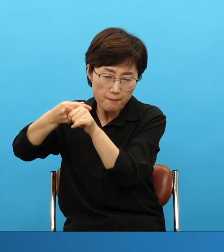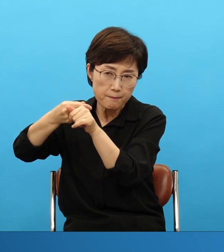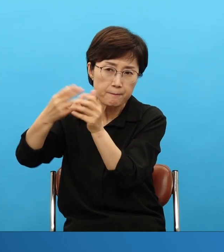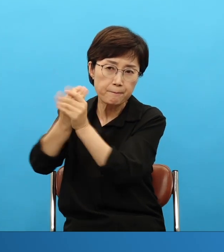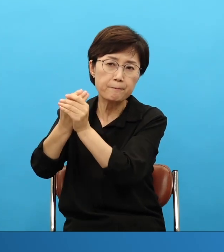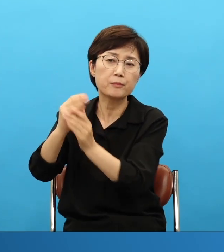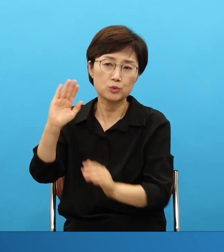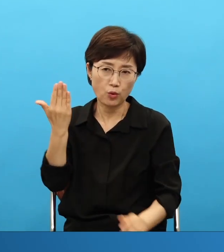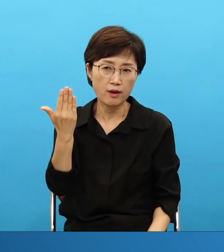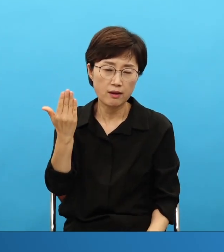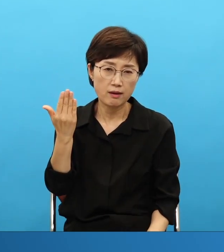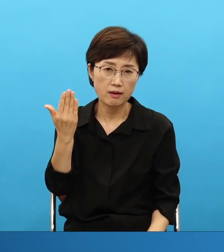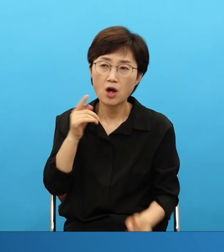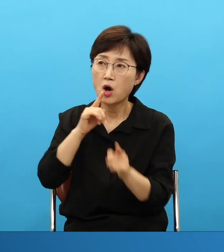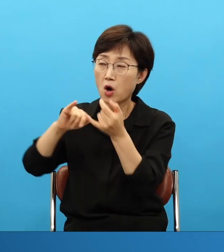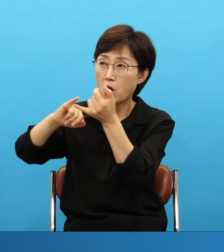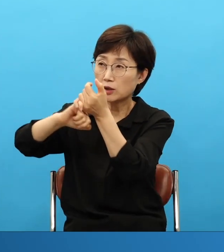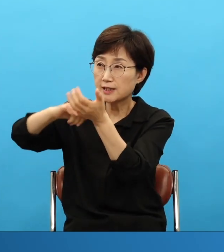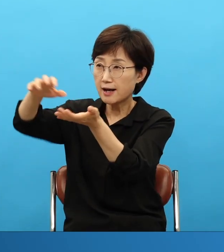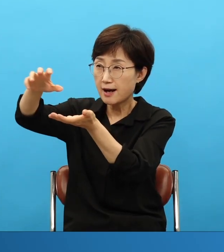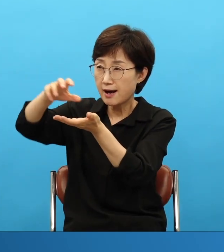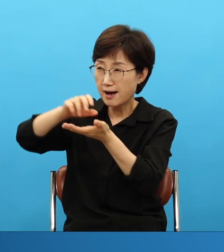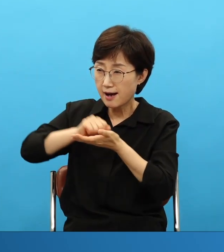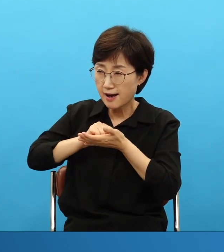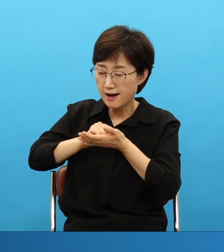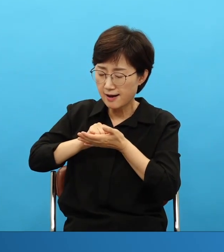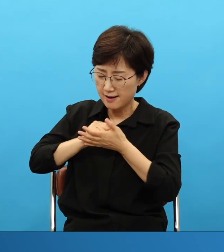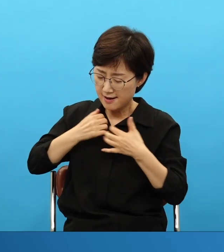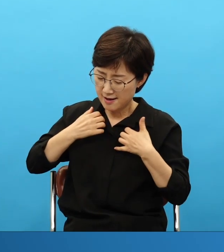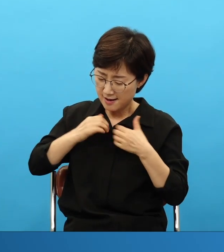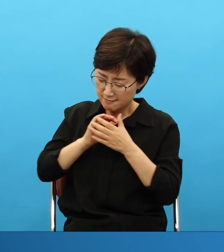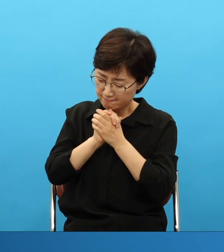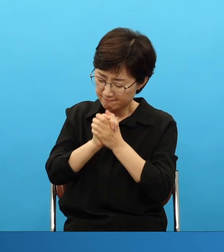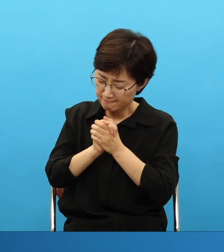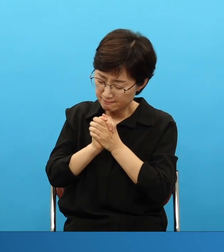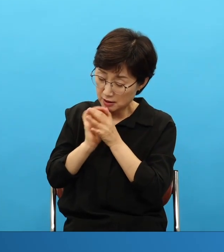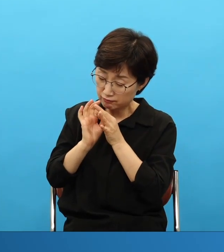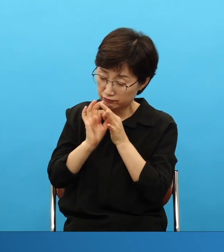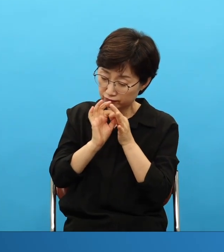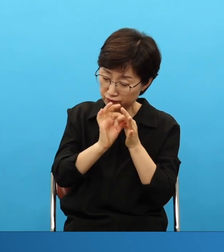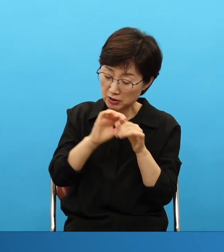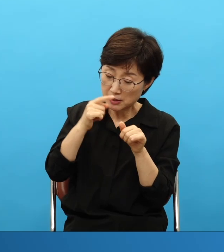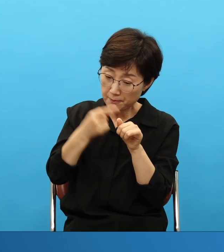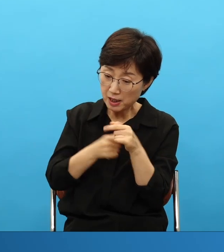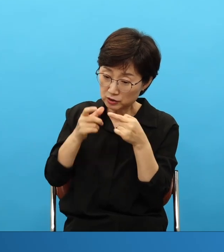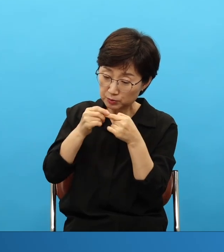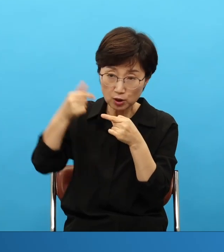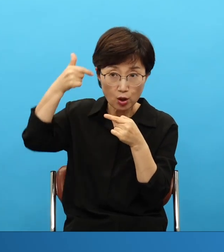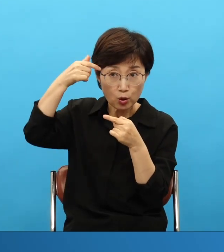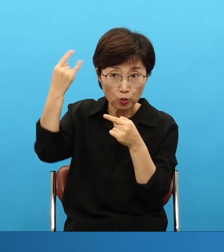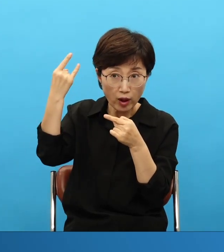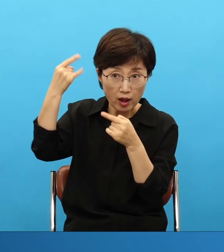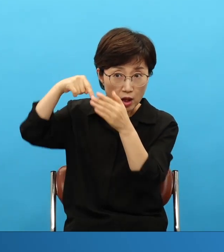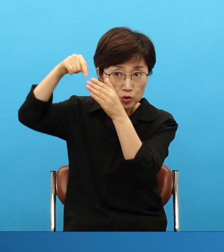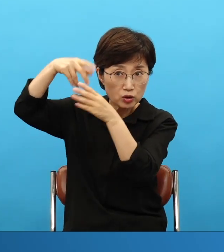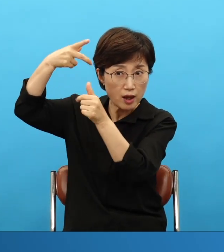그죠이 언약이 그다음에 어디 입력 되느냐 우리의 유전자 속에